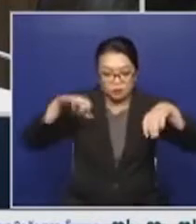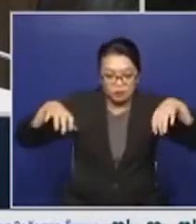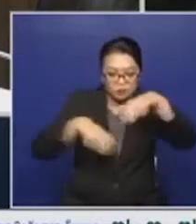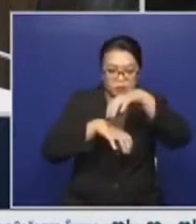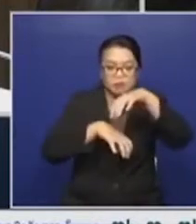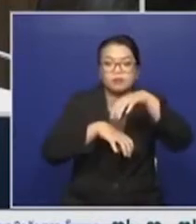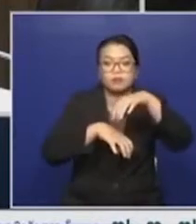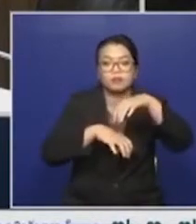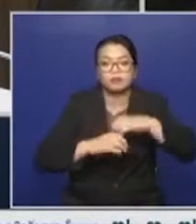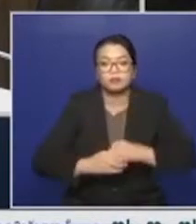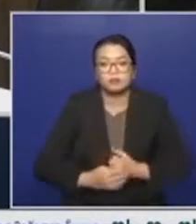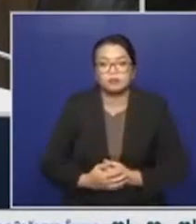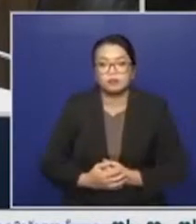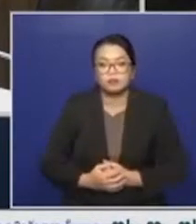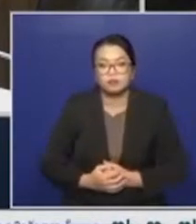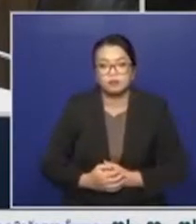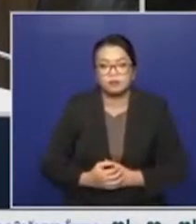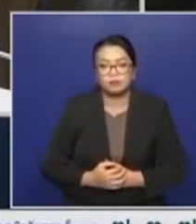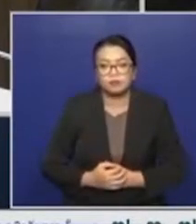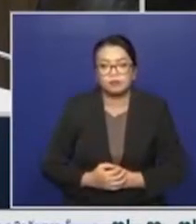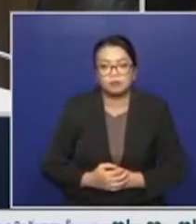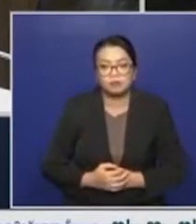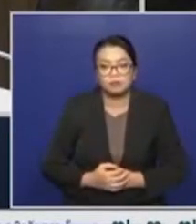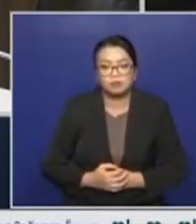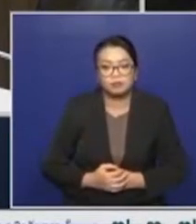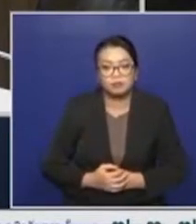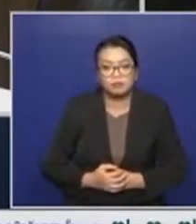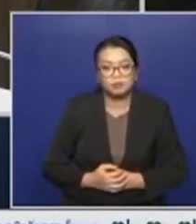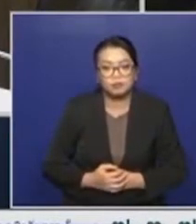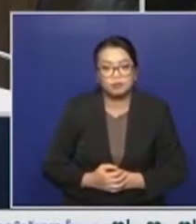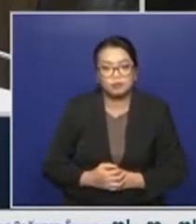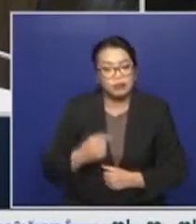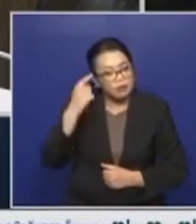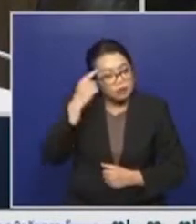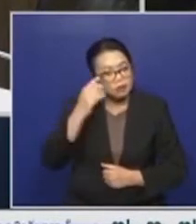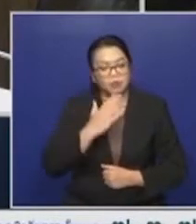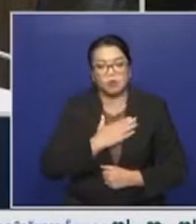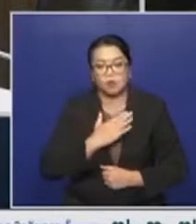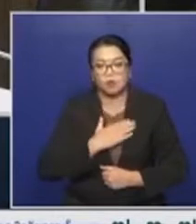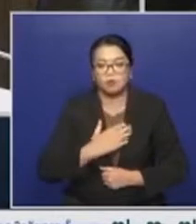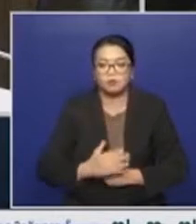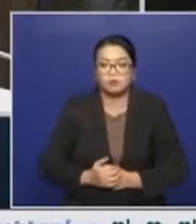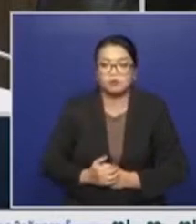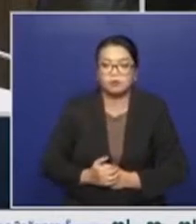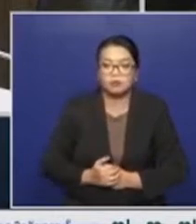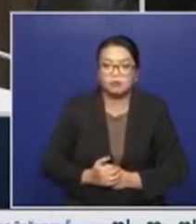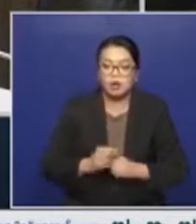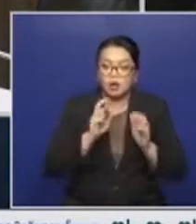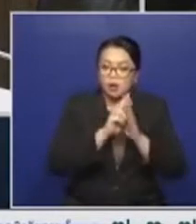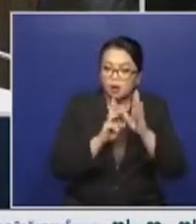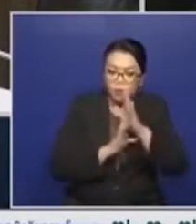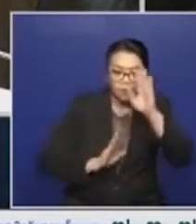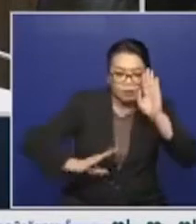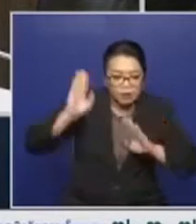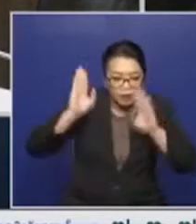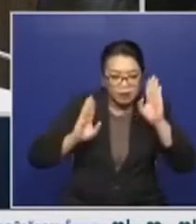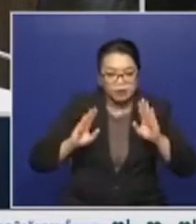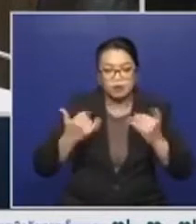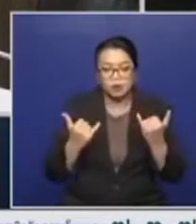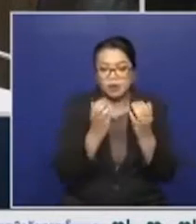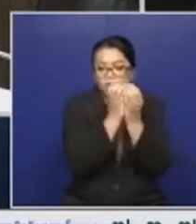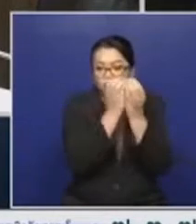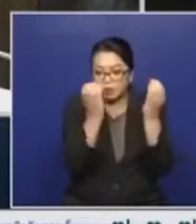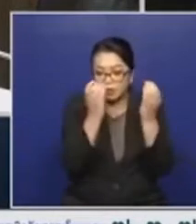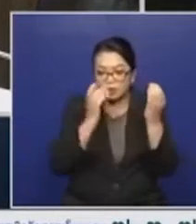จะพยายามใช้ให้น้อยที่สุดนะครับในทัศนของผมระบอบประชาธิปไตยที่กษัตริย์อยู่ใต้ถนน